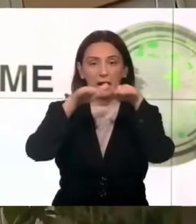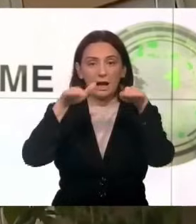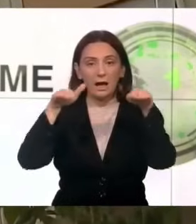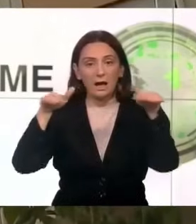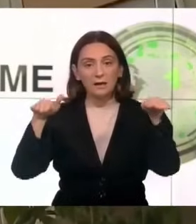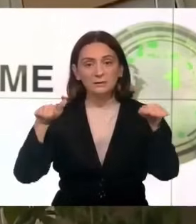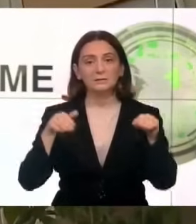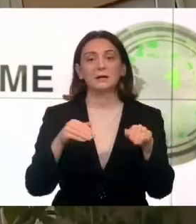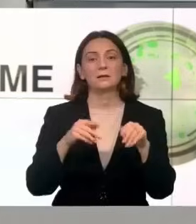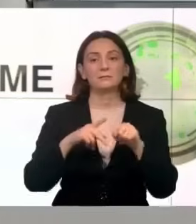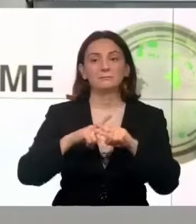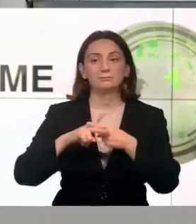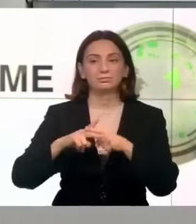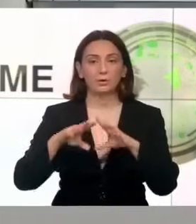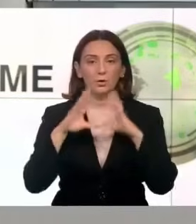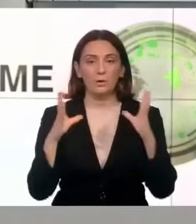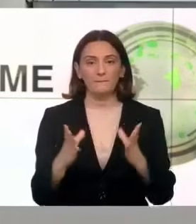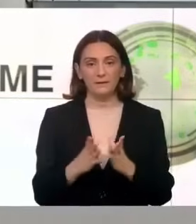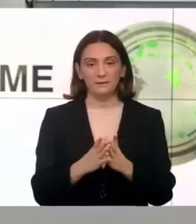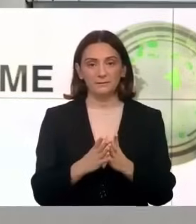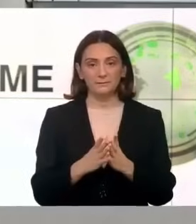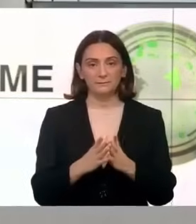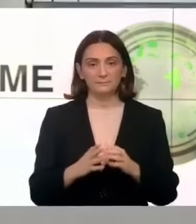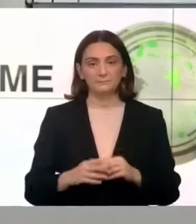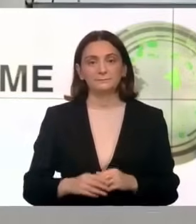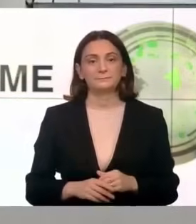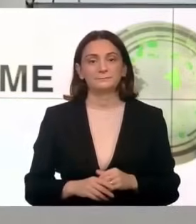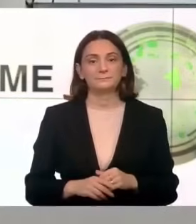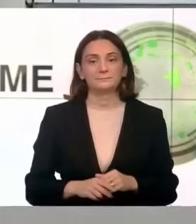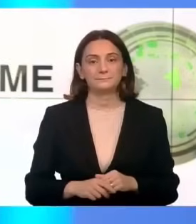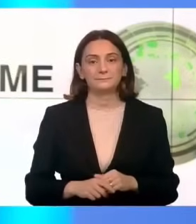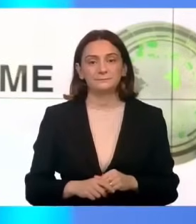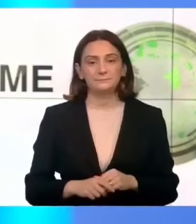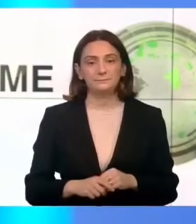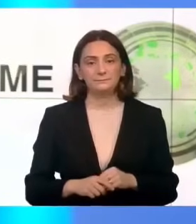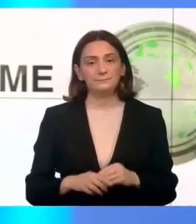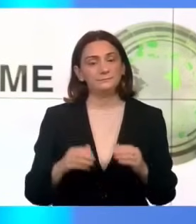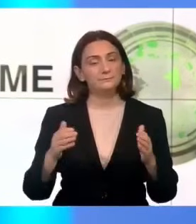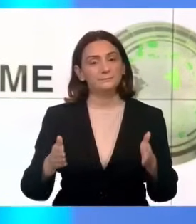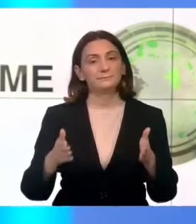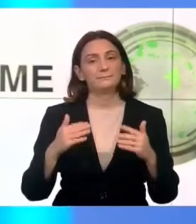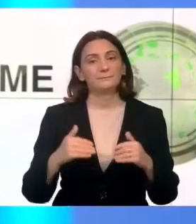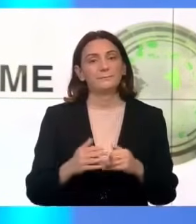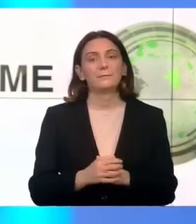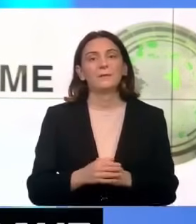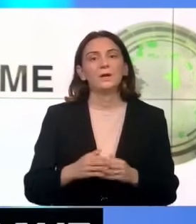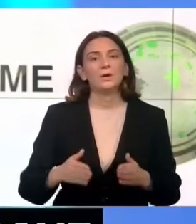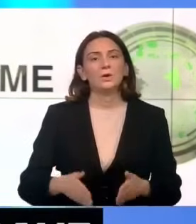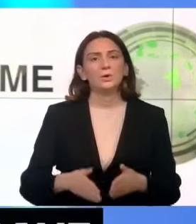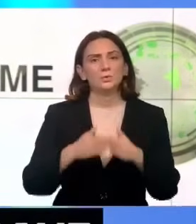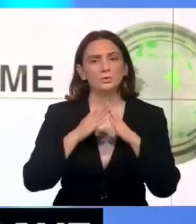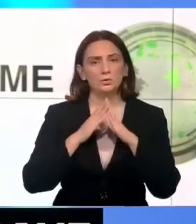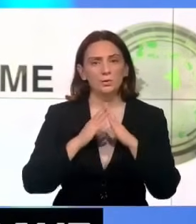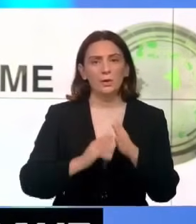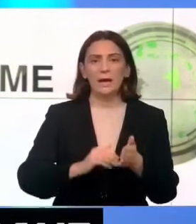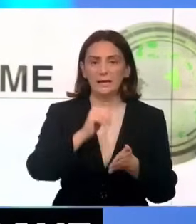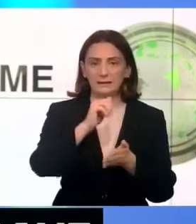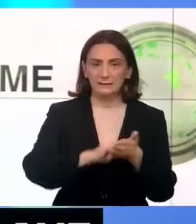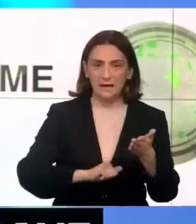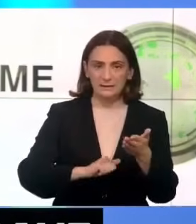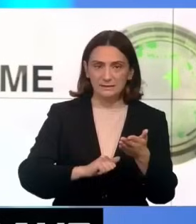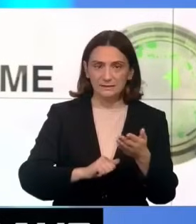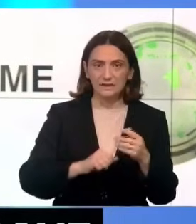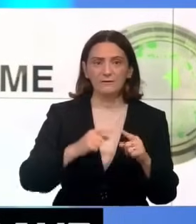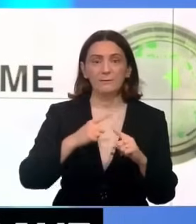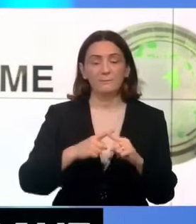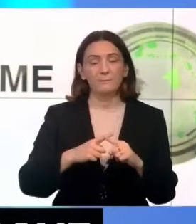të cilat nuk mund të bëhen vetëm me tarifën mujore. Zyra e taksave dhe tarifave vendore